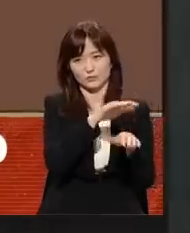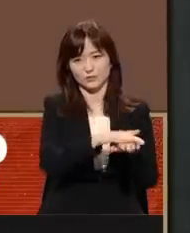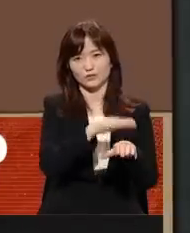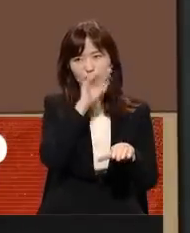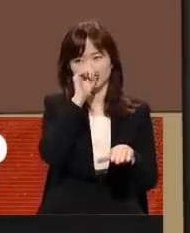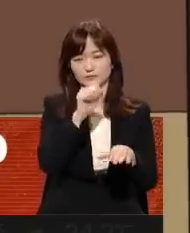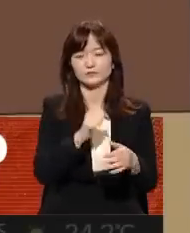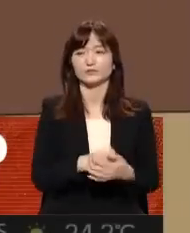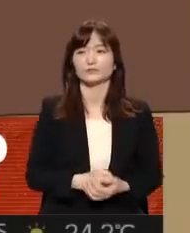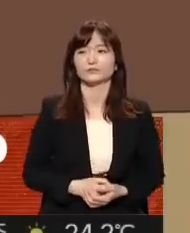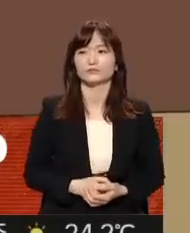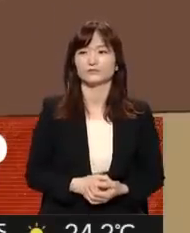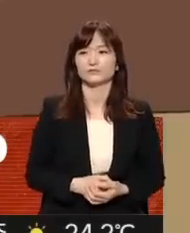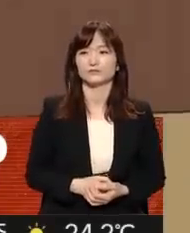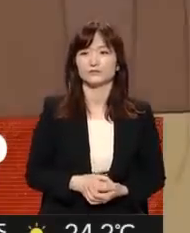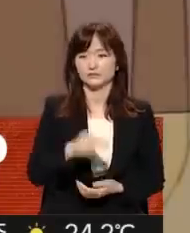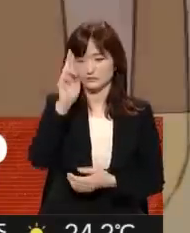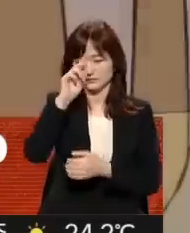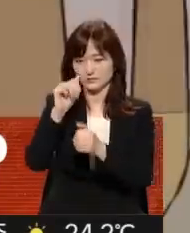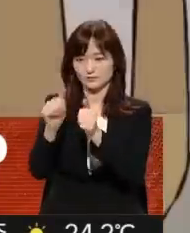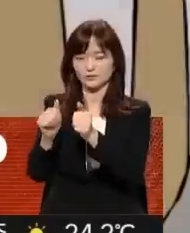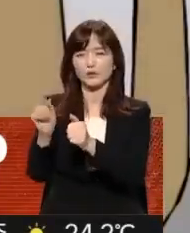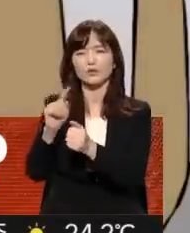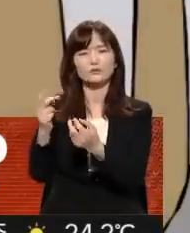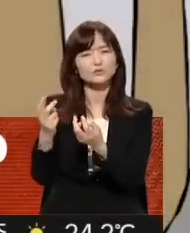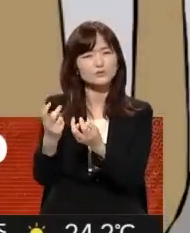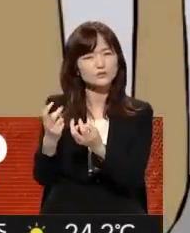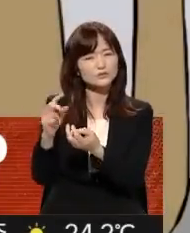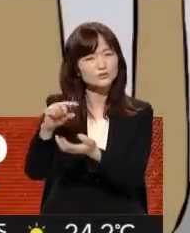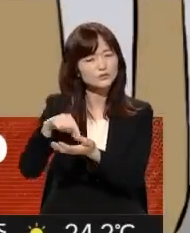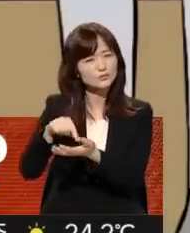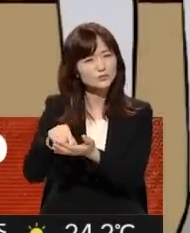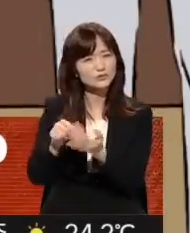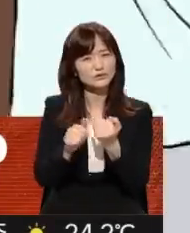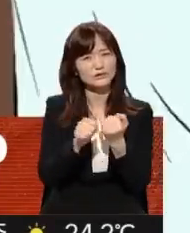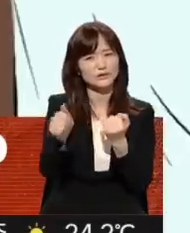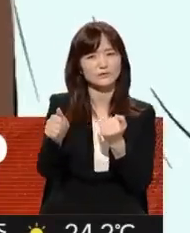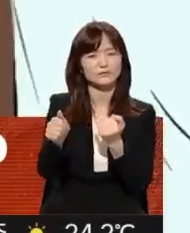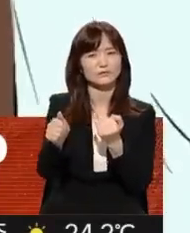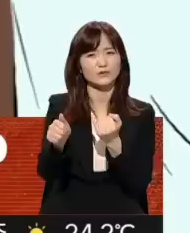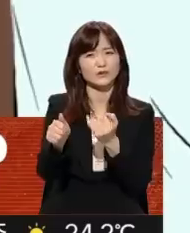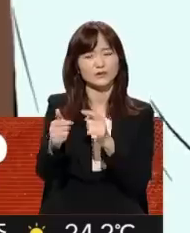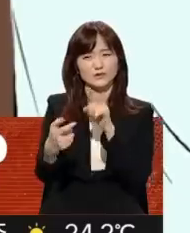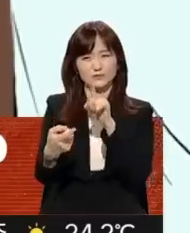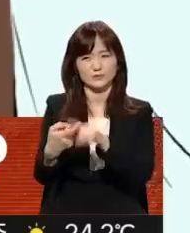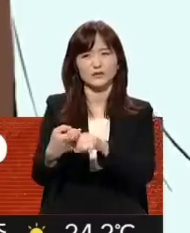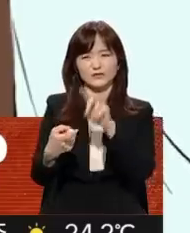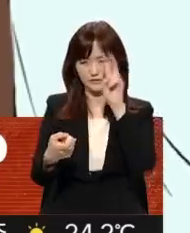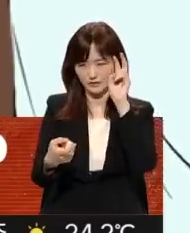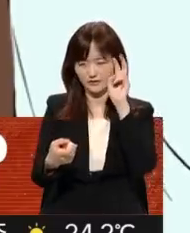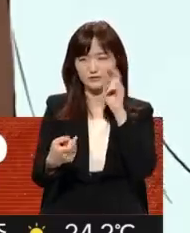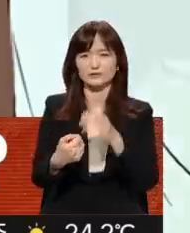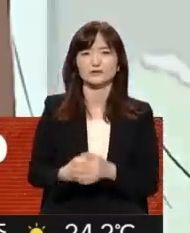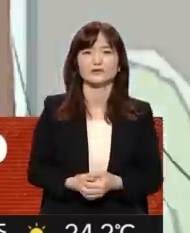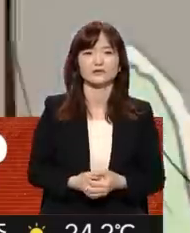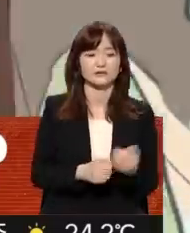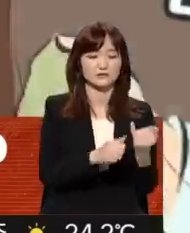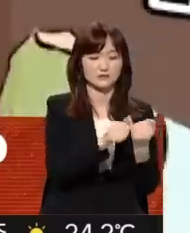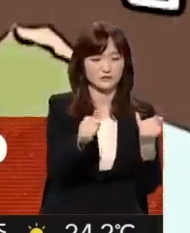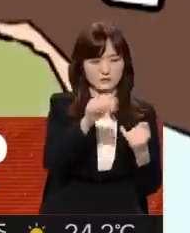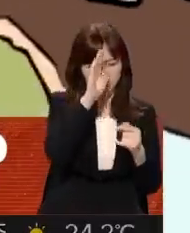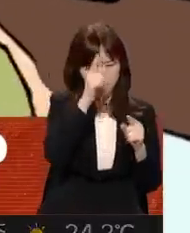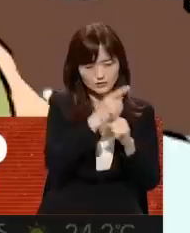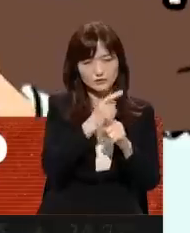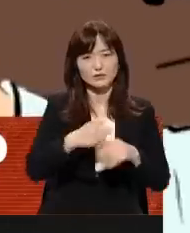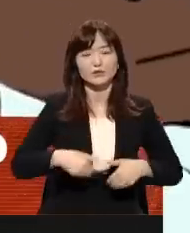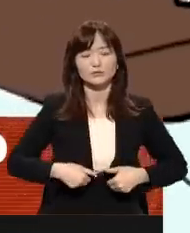박 변호사님 어지간하면 네, 남편 편을 들 텐데. 들고 싶었는데 치료가 필요한 것 같아요. 아, 치료. 저장강박증 얘기를 했는데 저장강박증에